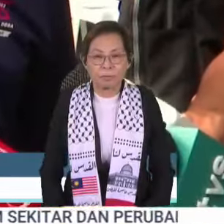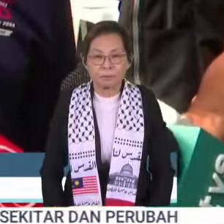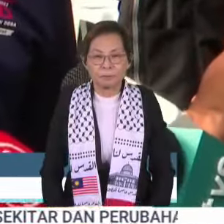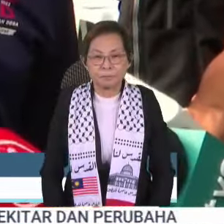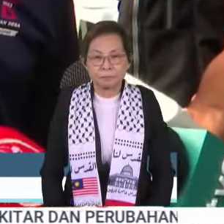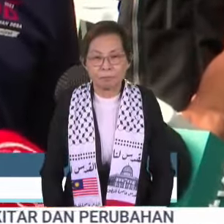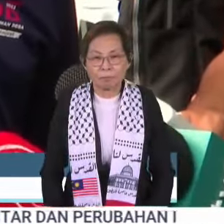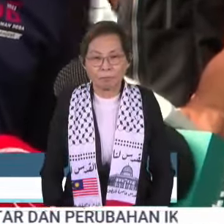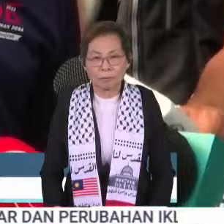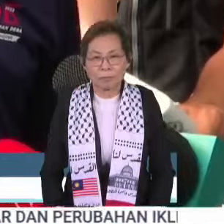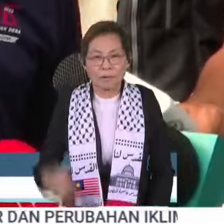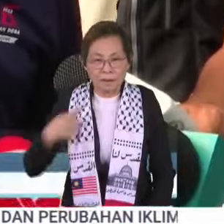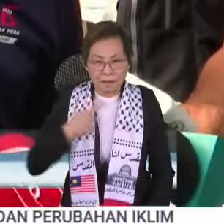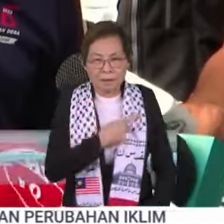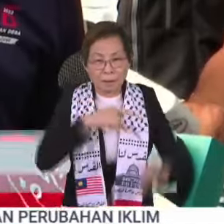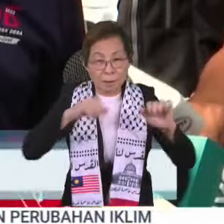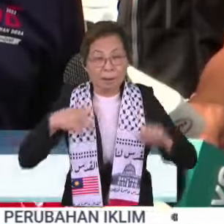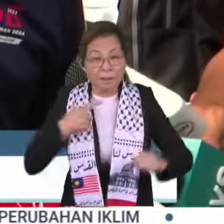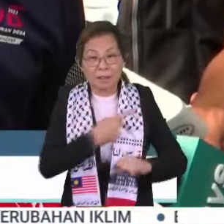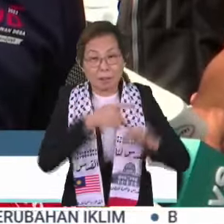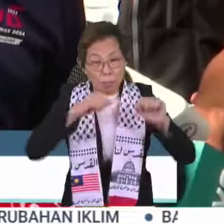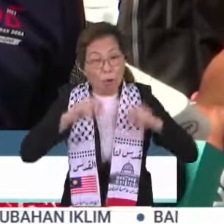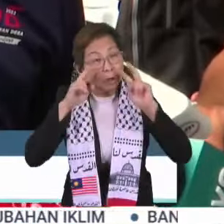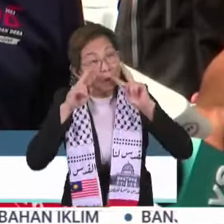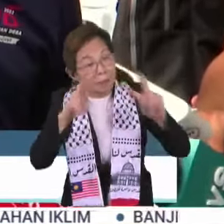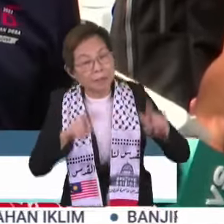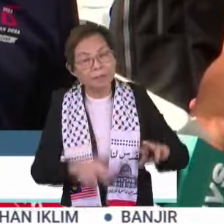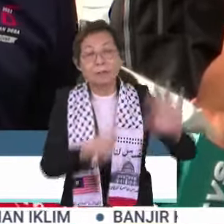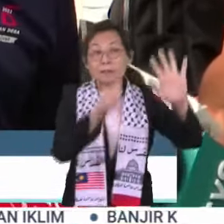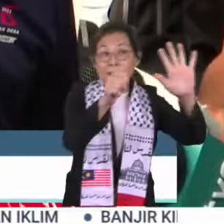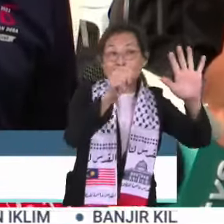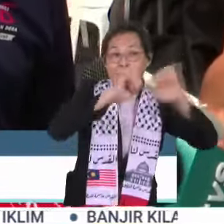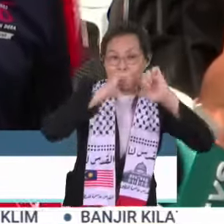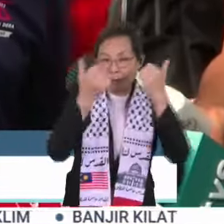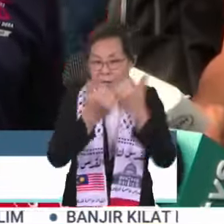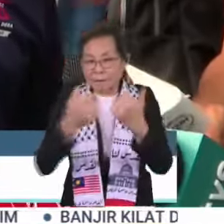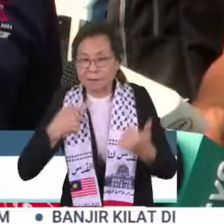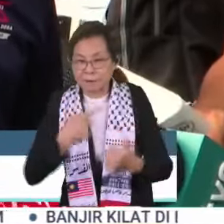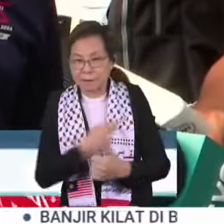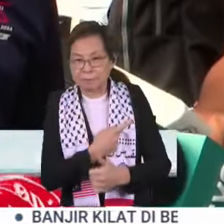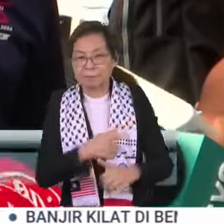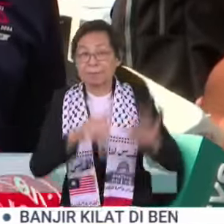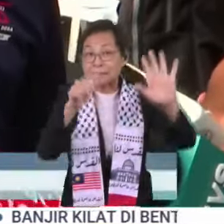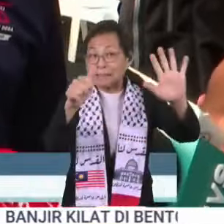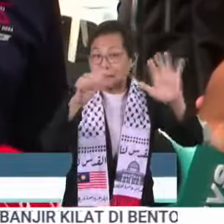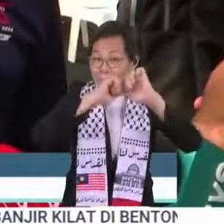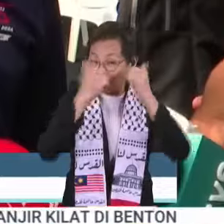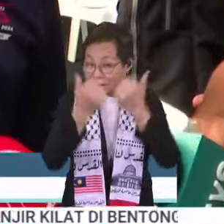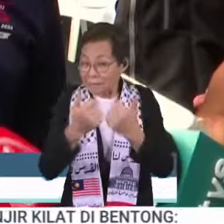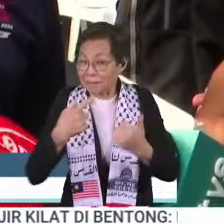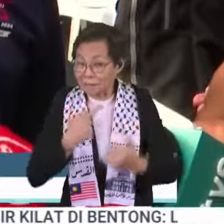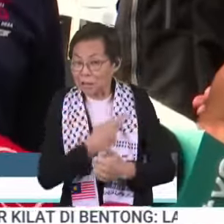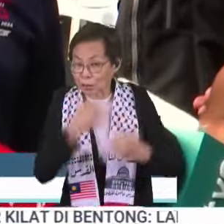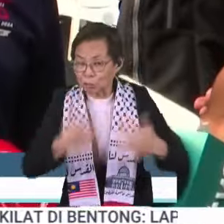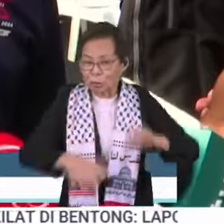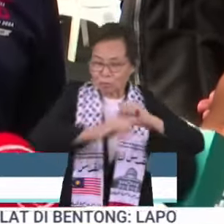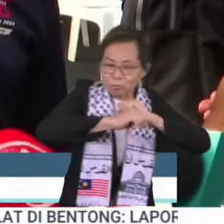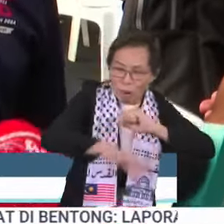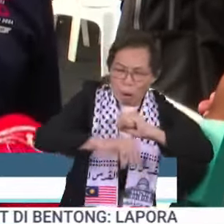tourism yang mana kita boleh lihat enam agensi kita en agensi kita telah